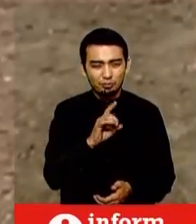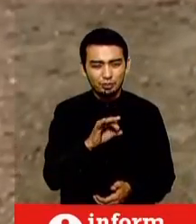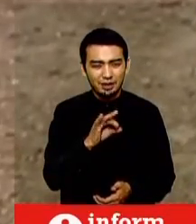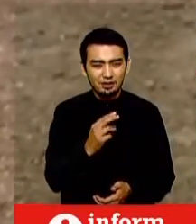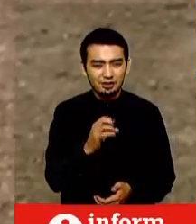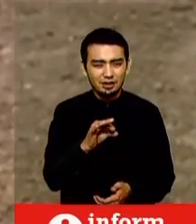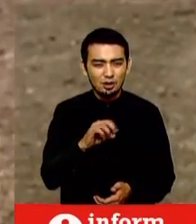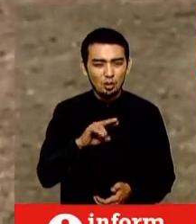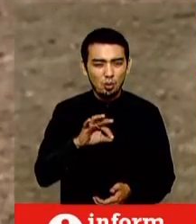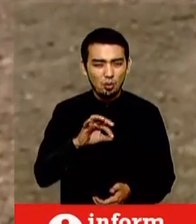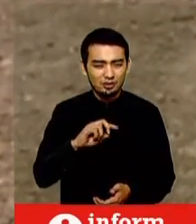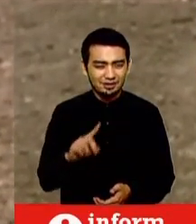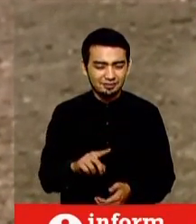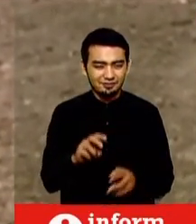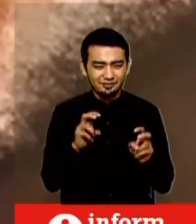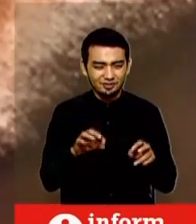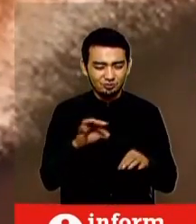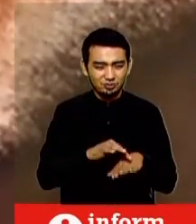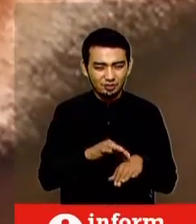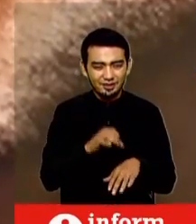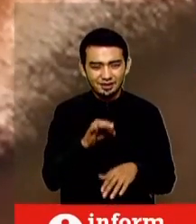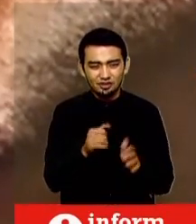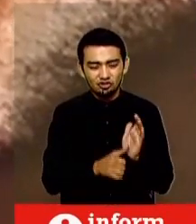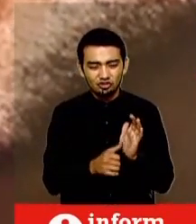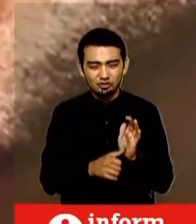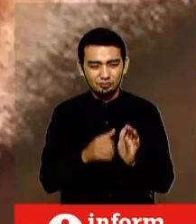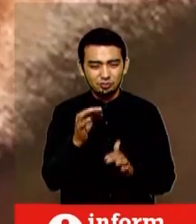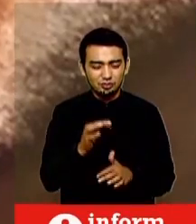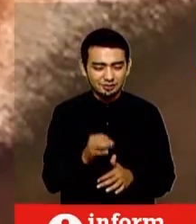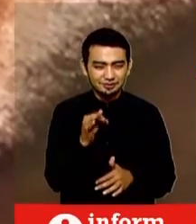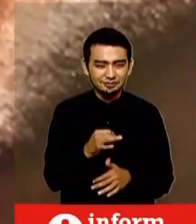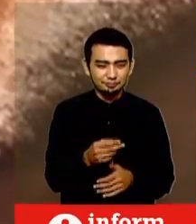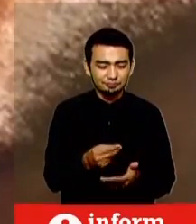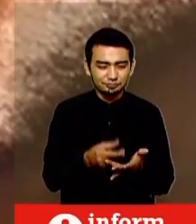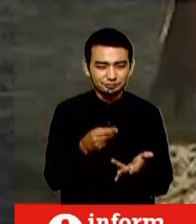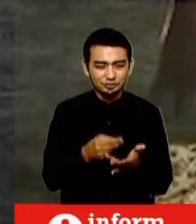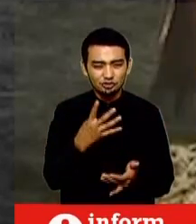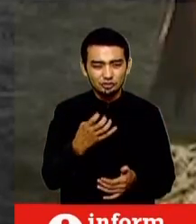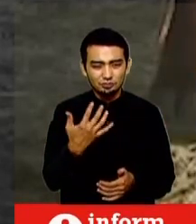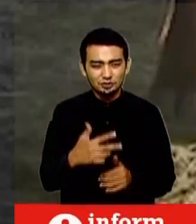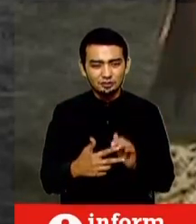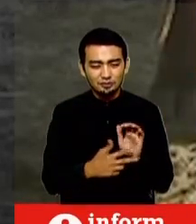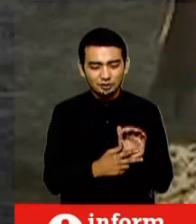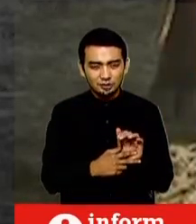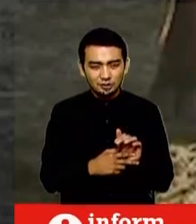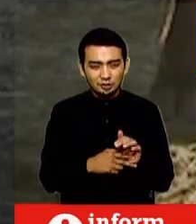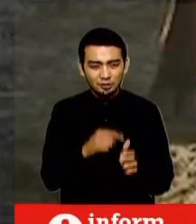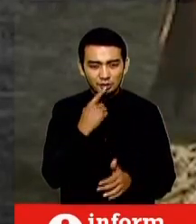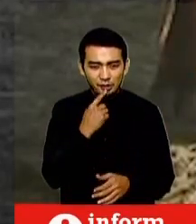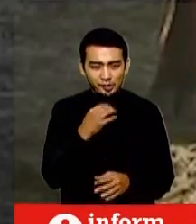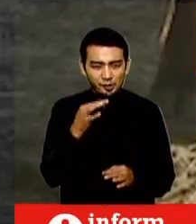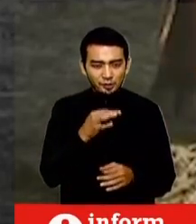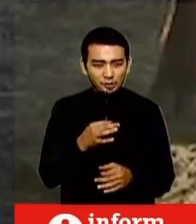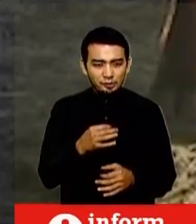составила 0,6%. Для уточнения диагноза отобрали 458 проб материала от